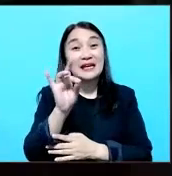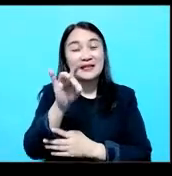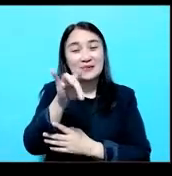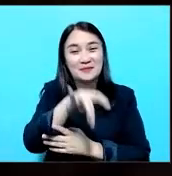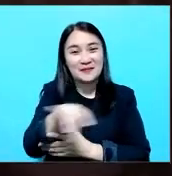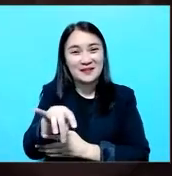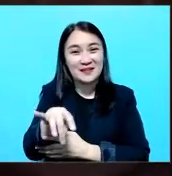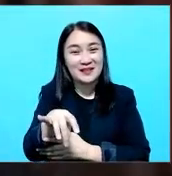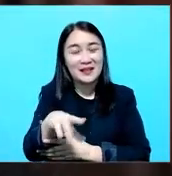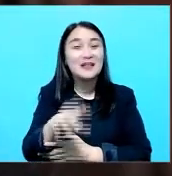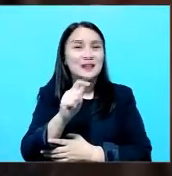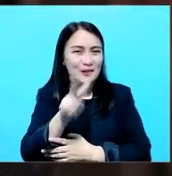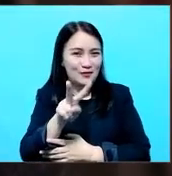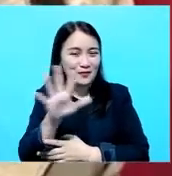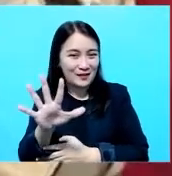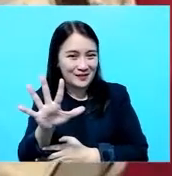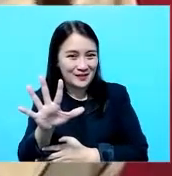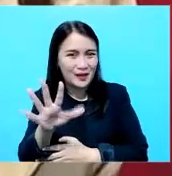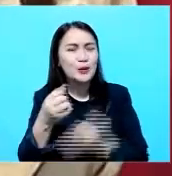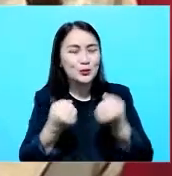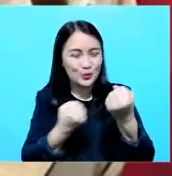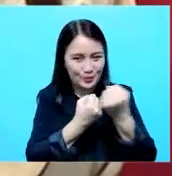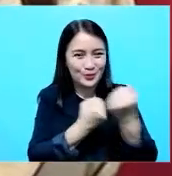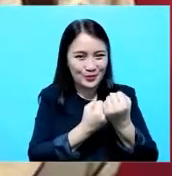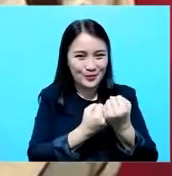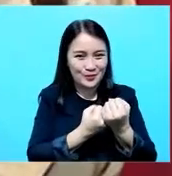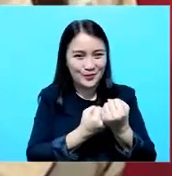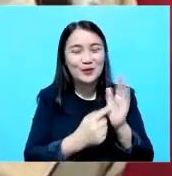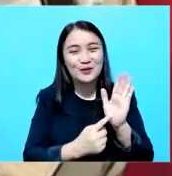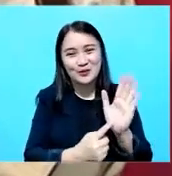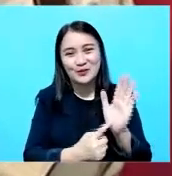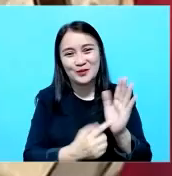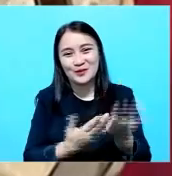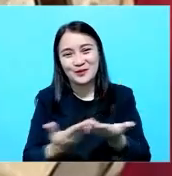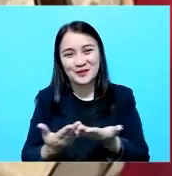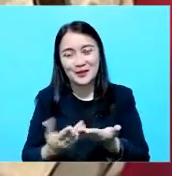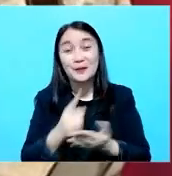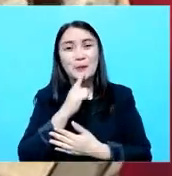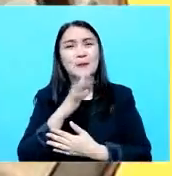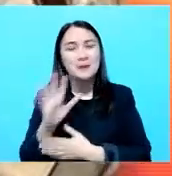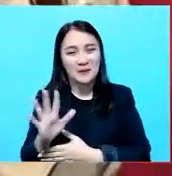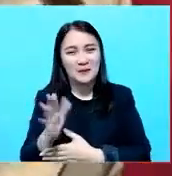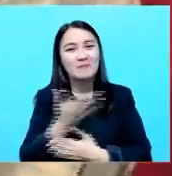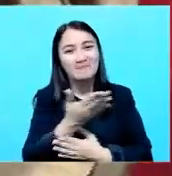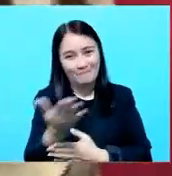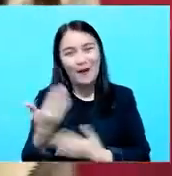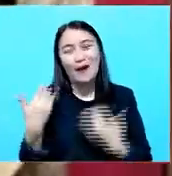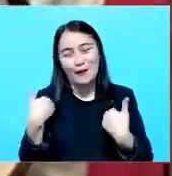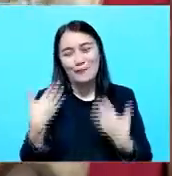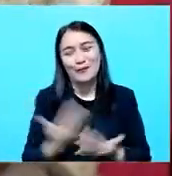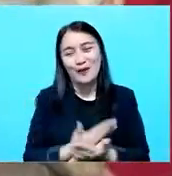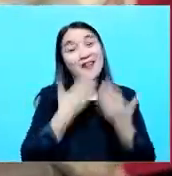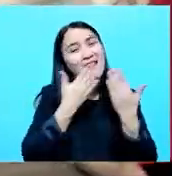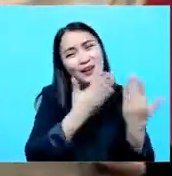5. Sana po supportahan nyo ang Batang Quiapo dahil pinapangako po namin sa inyo na hindi namin kayo bibigoyin. Thank you so much guys at yung